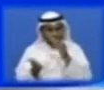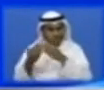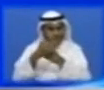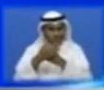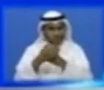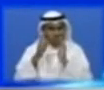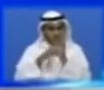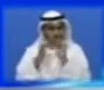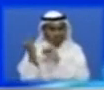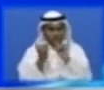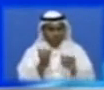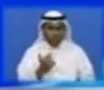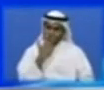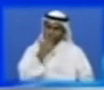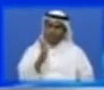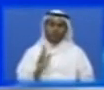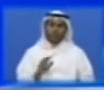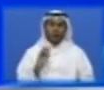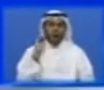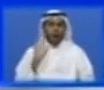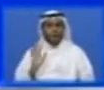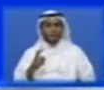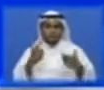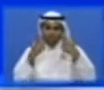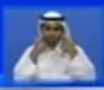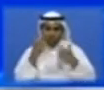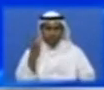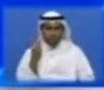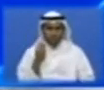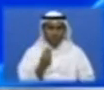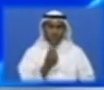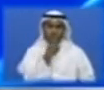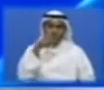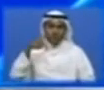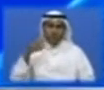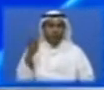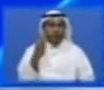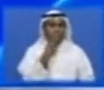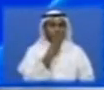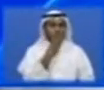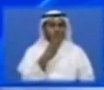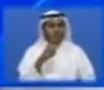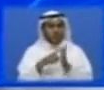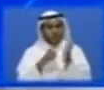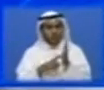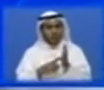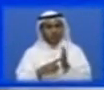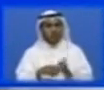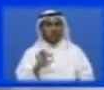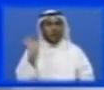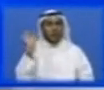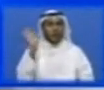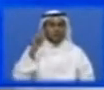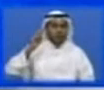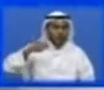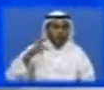الوزاره في بيان صحفيين اليوم ان قانون المطبوعات والنشر رقم ثلاثه لسنه 2006 يحذر نشر اهانه او تحقير رجال القضاء